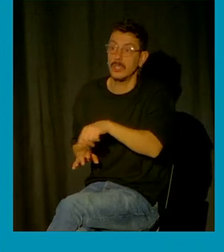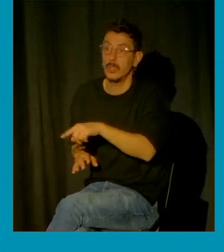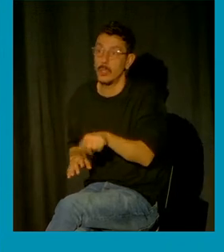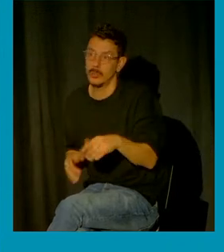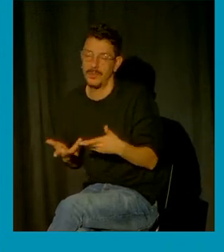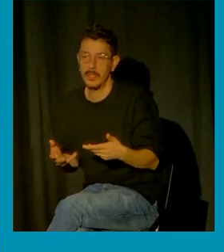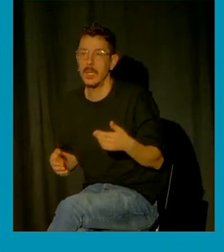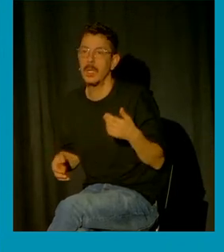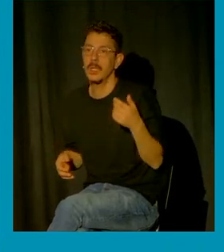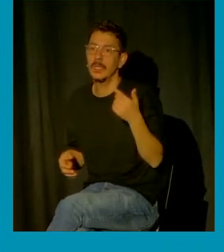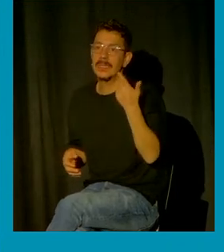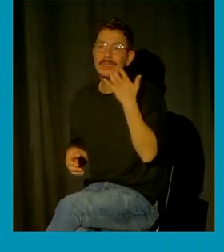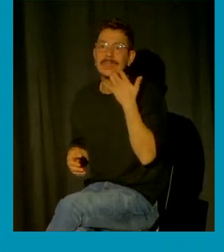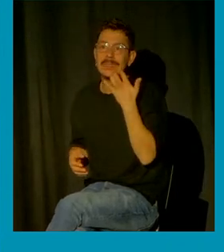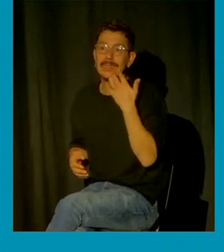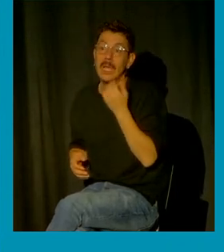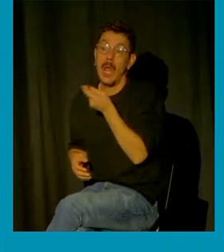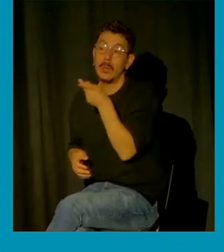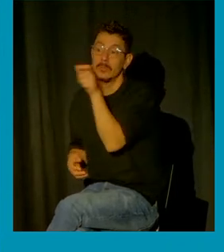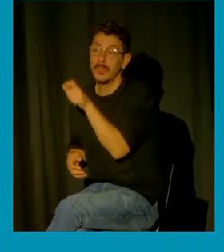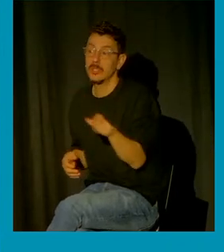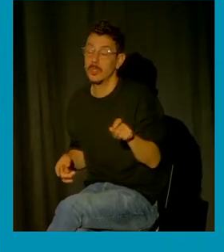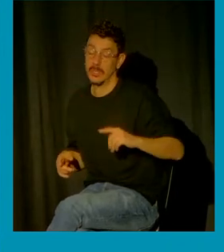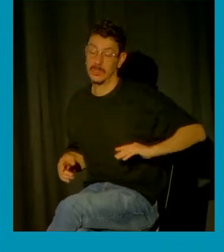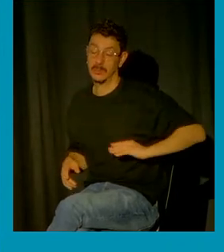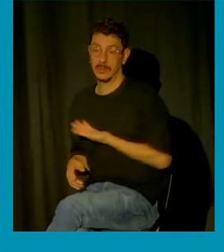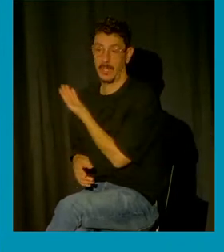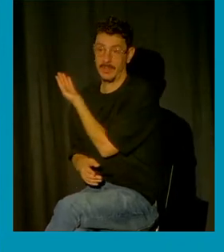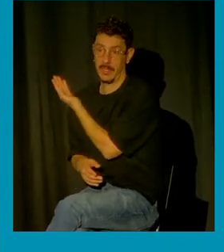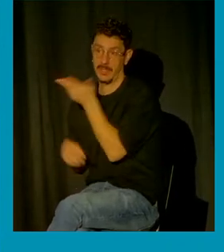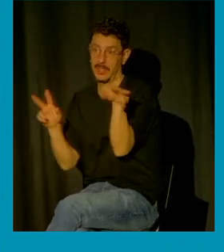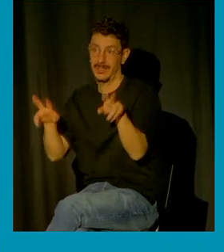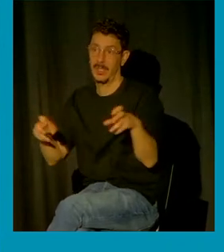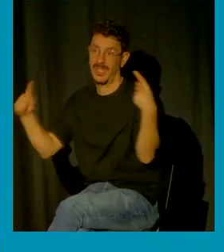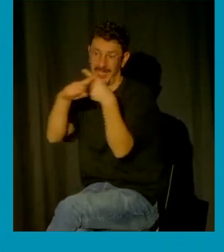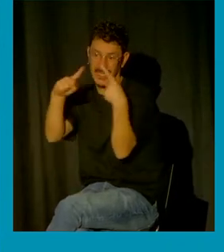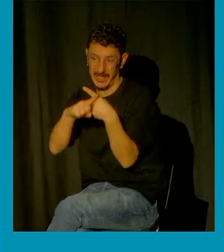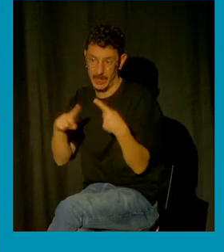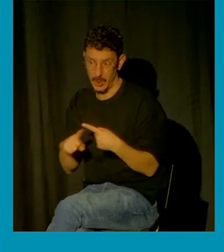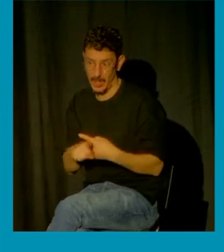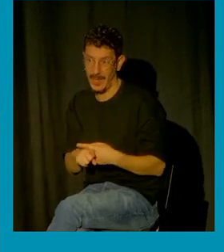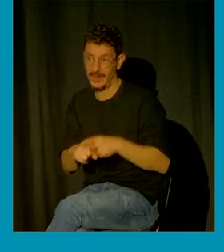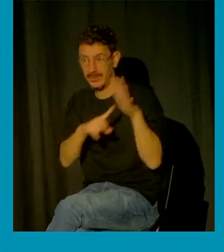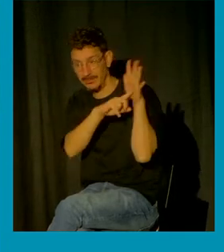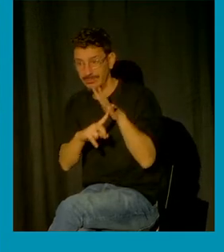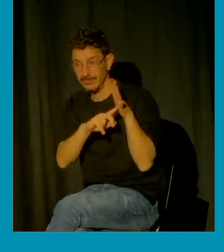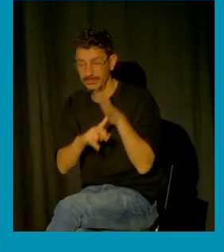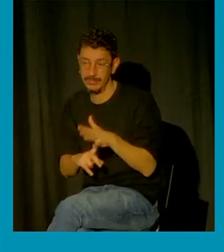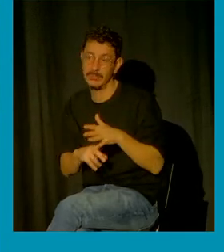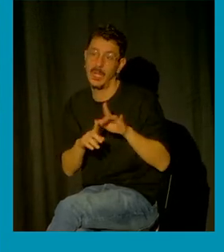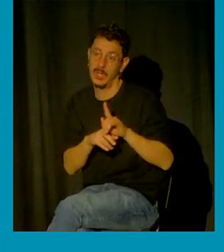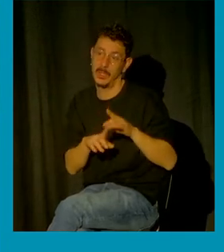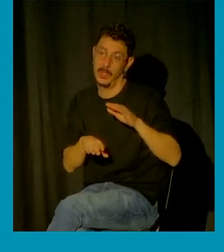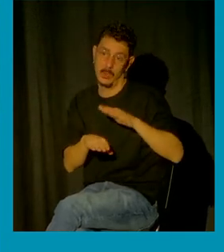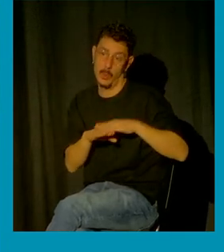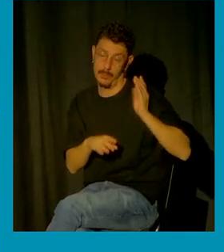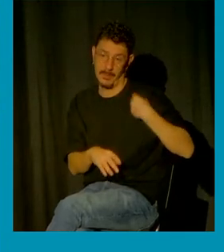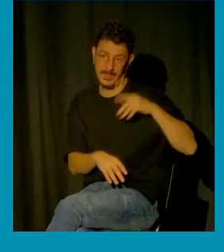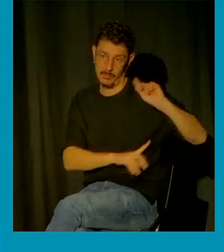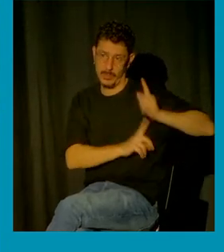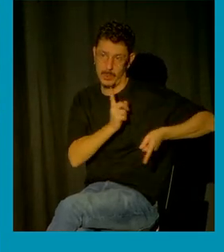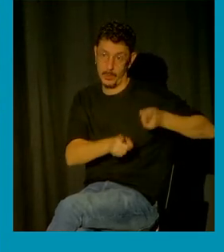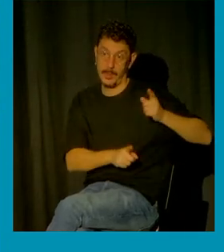les persones sobretot si estan travessades per els eixos interseccionals de dominació quines violències rebran si